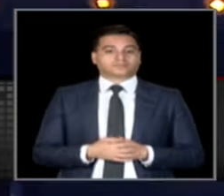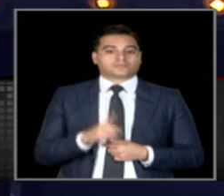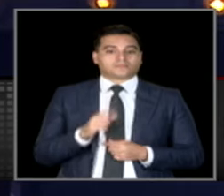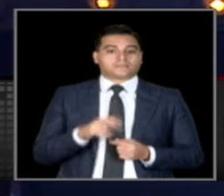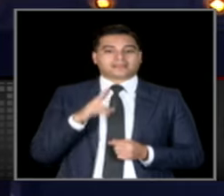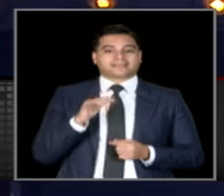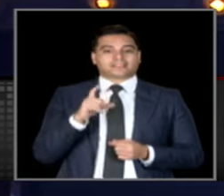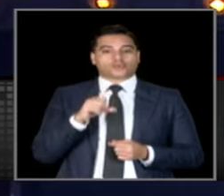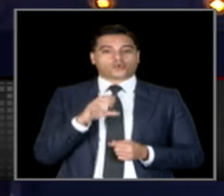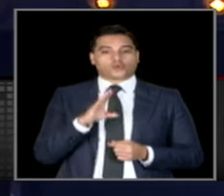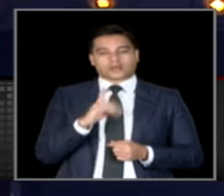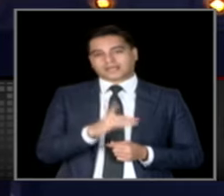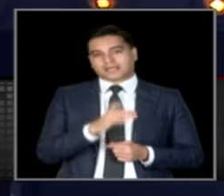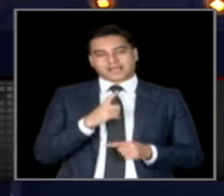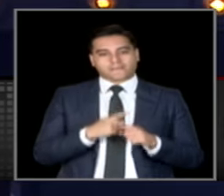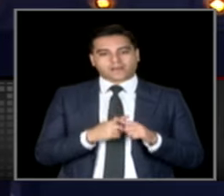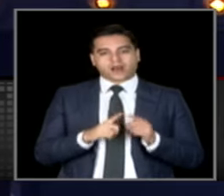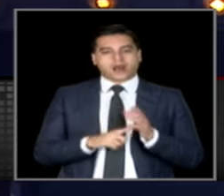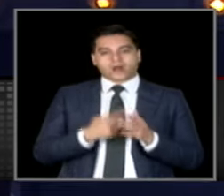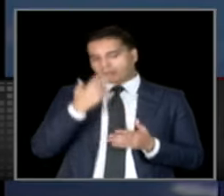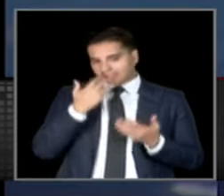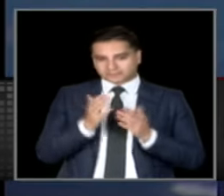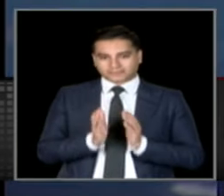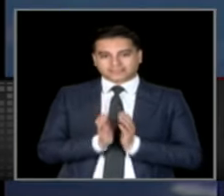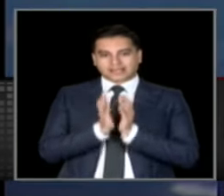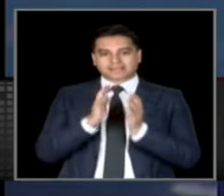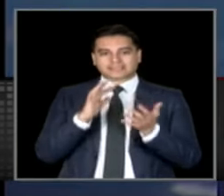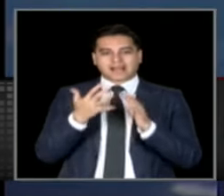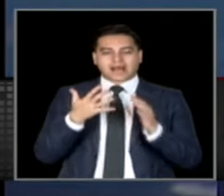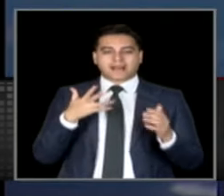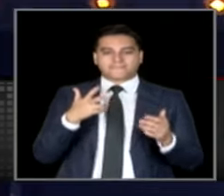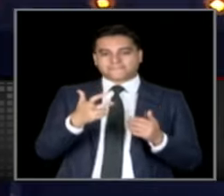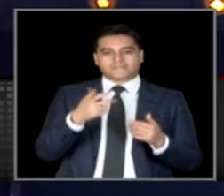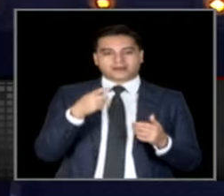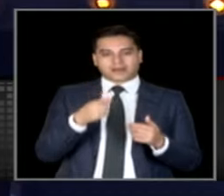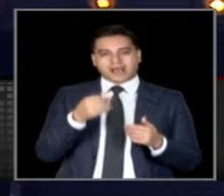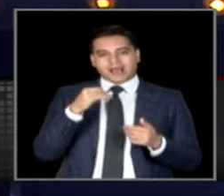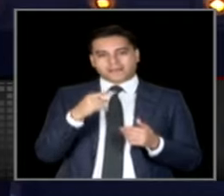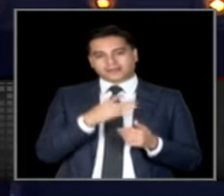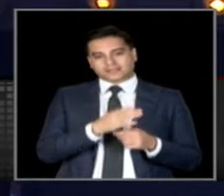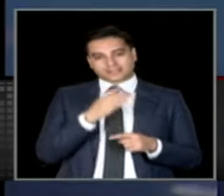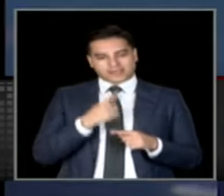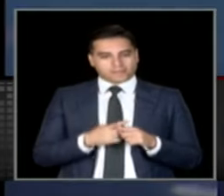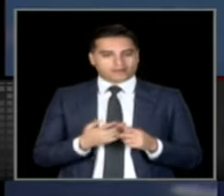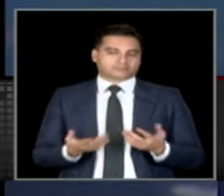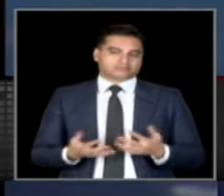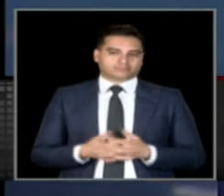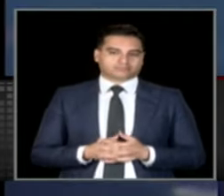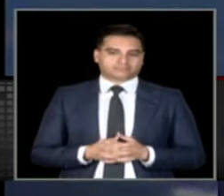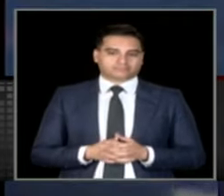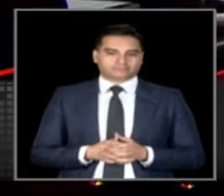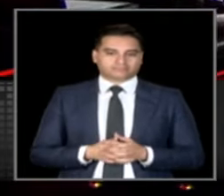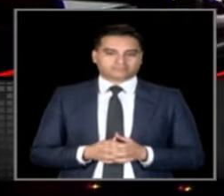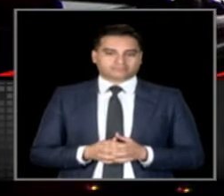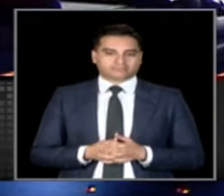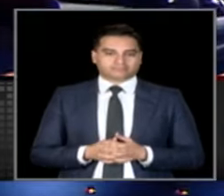باتينوت. ده أول لاعب سجل هاتريك في تاريخ كأس العالم، بولندي. أحمد محمد ميدو، إجابة خاطئة. هو